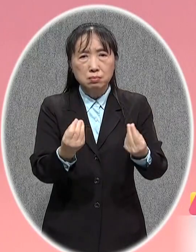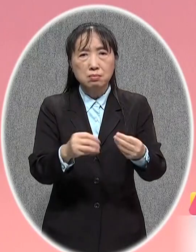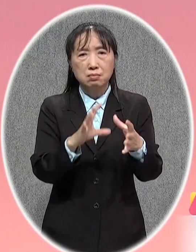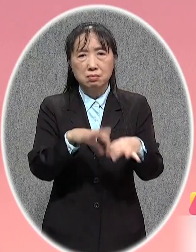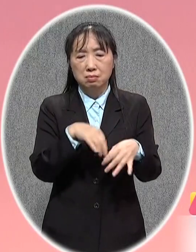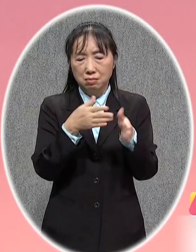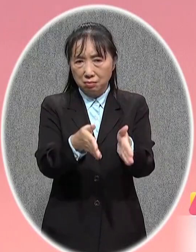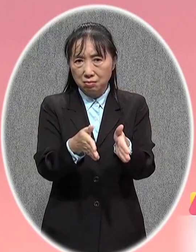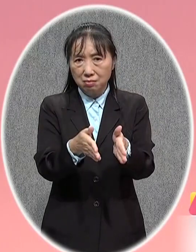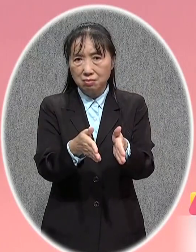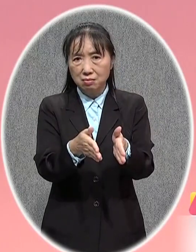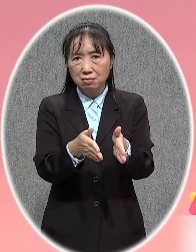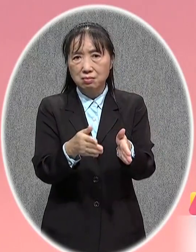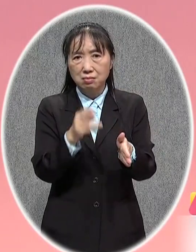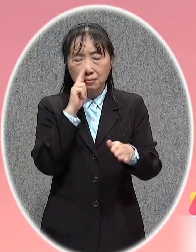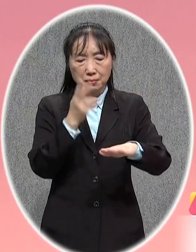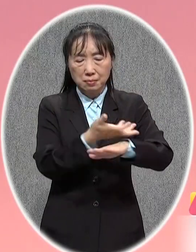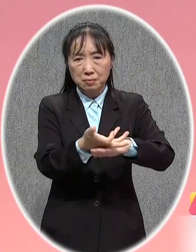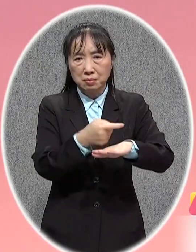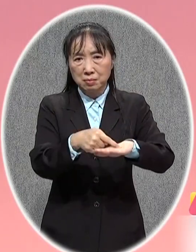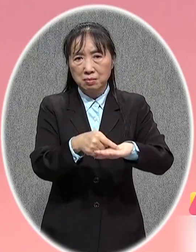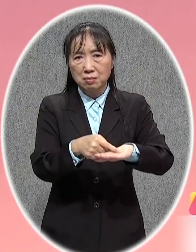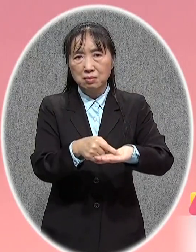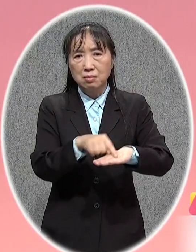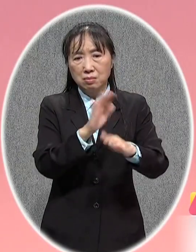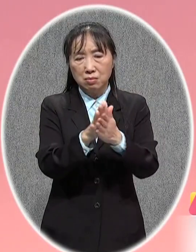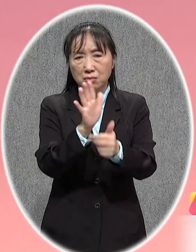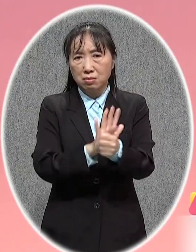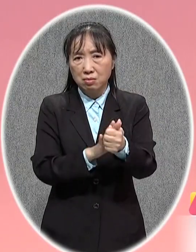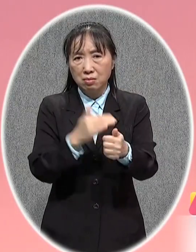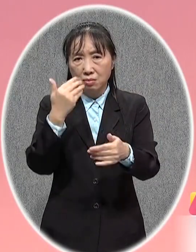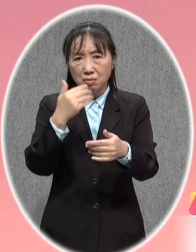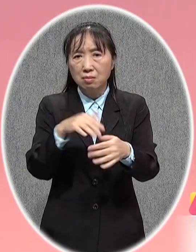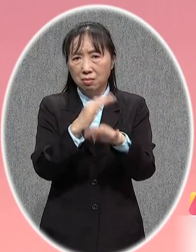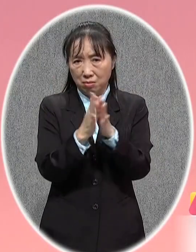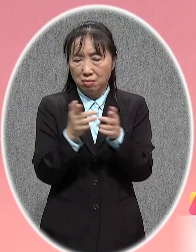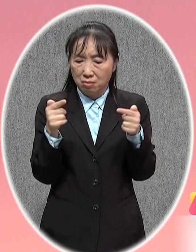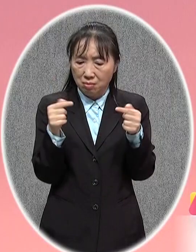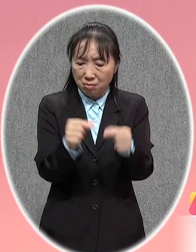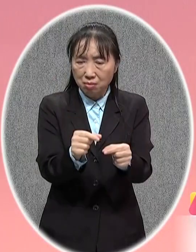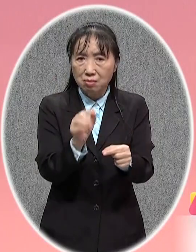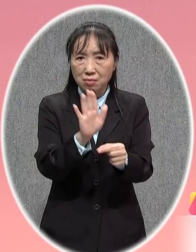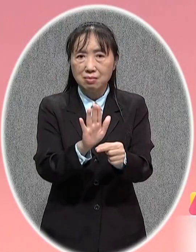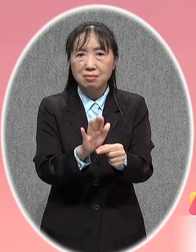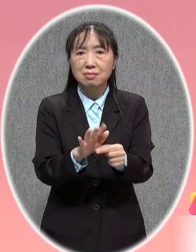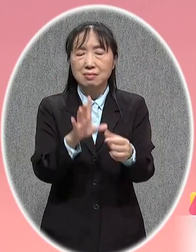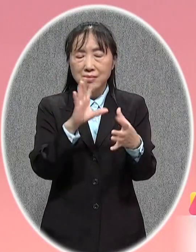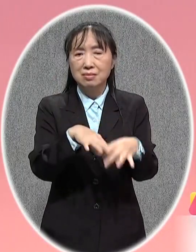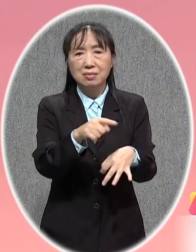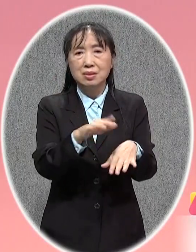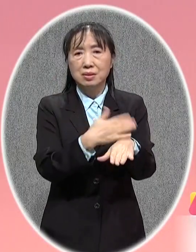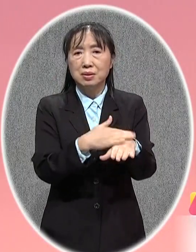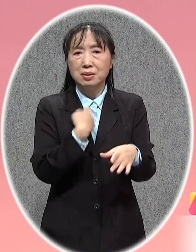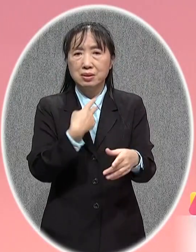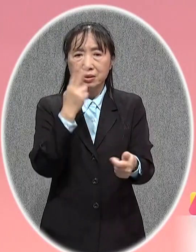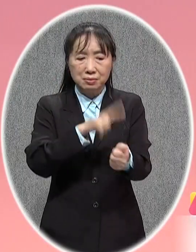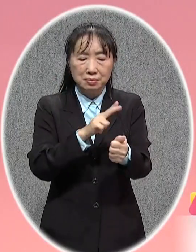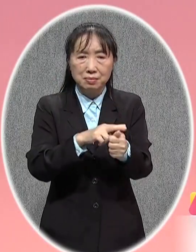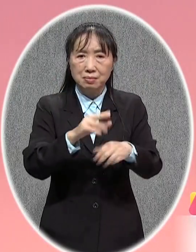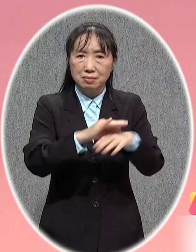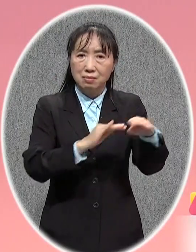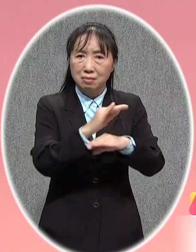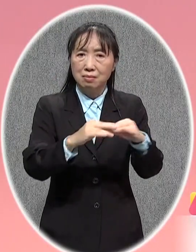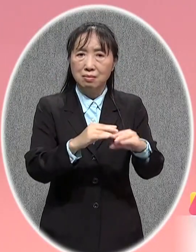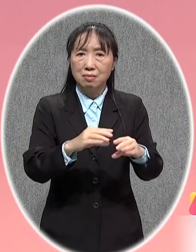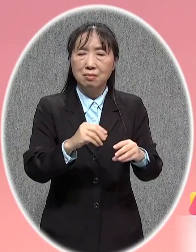礁生那个藻礁礁体本身的影响已经相对是降到比较低，而且因为不会菌生不会回填，它对于海